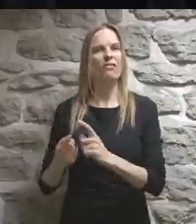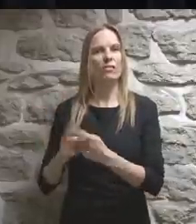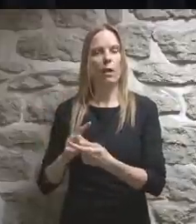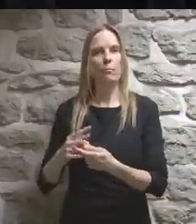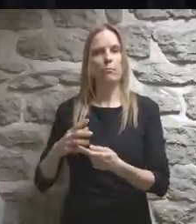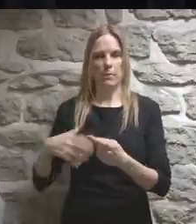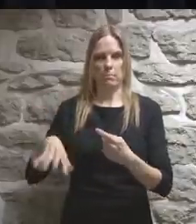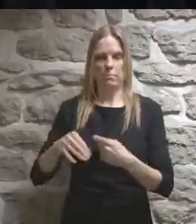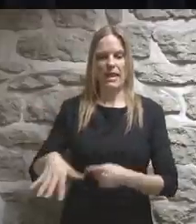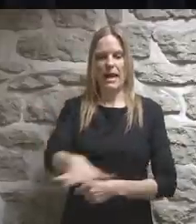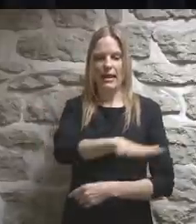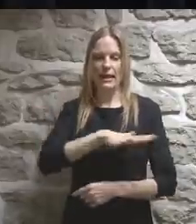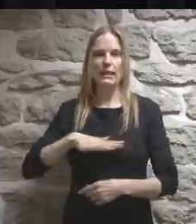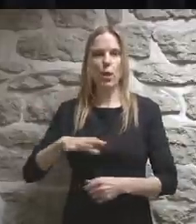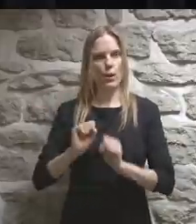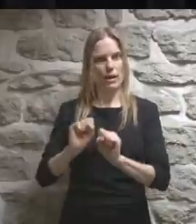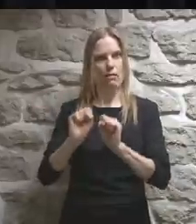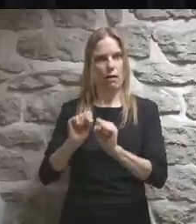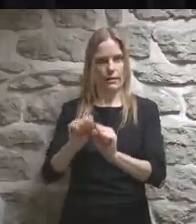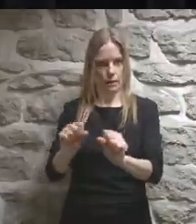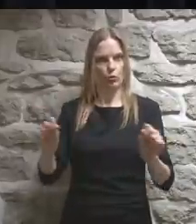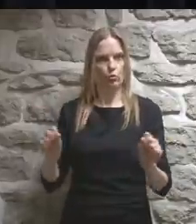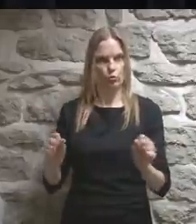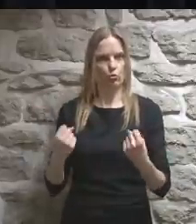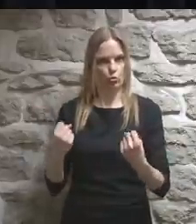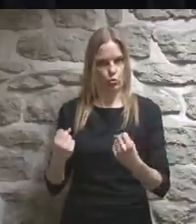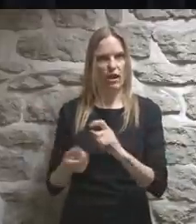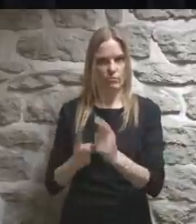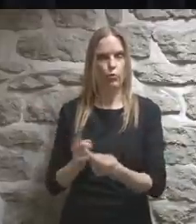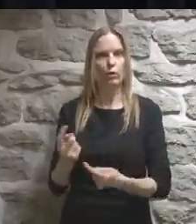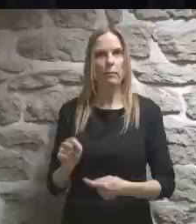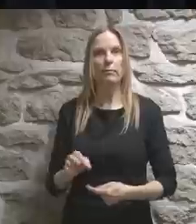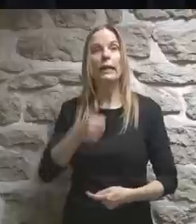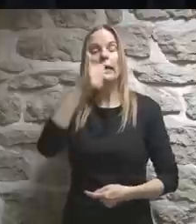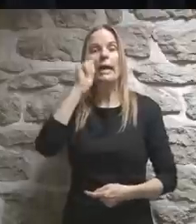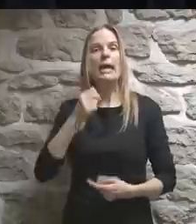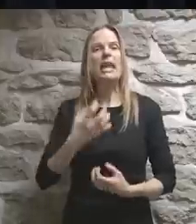regiooni kaitstust. Eile hommikul, varahommikul